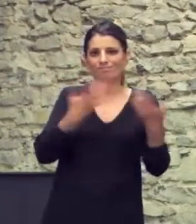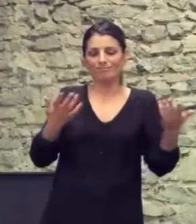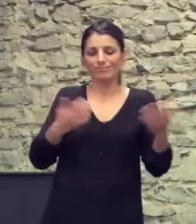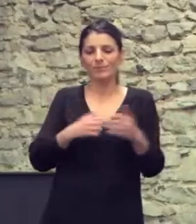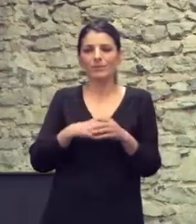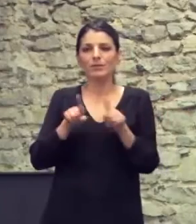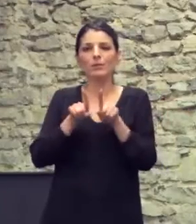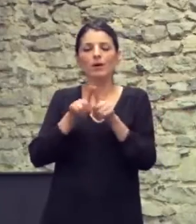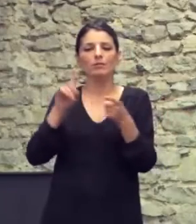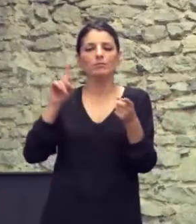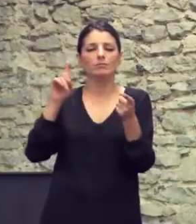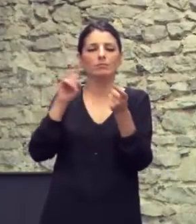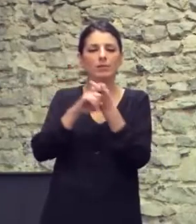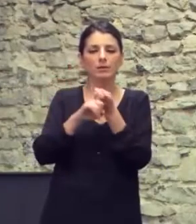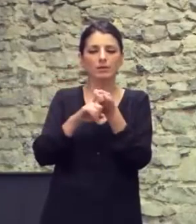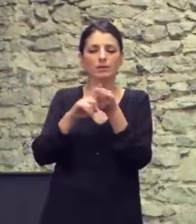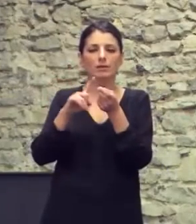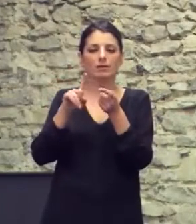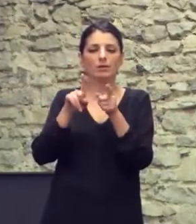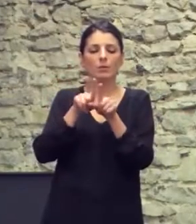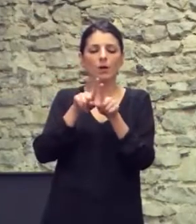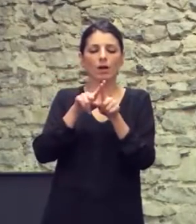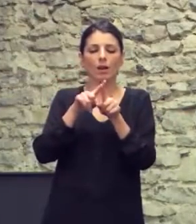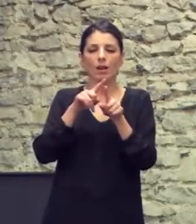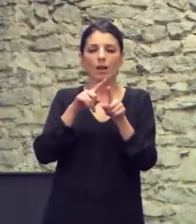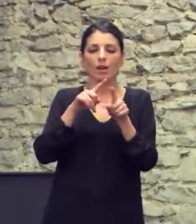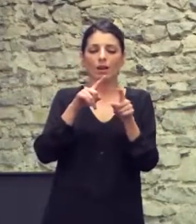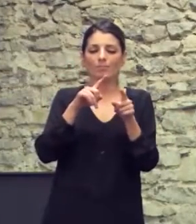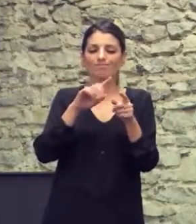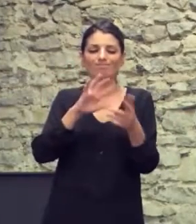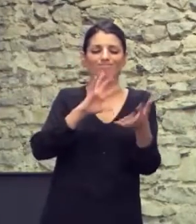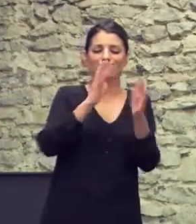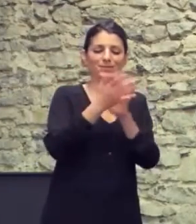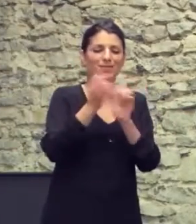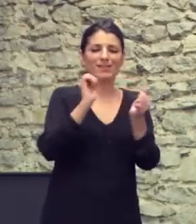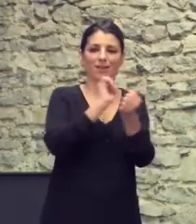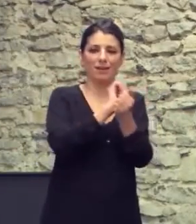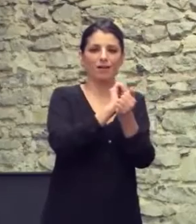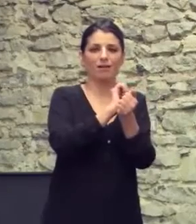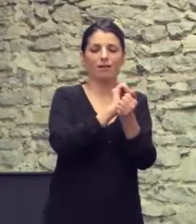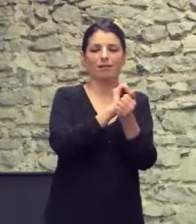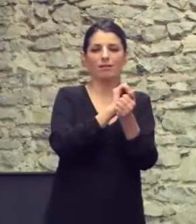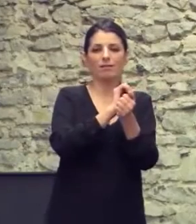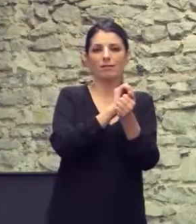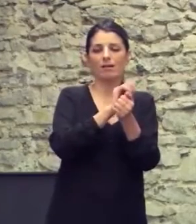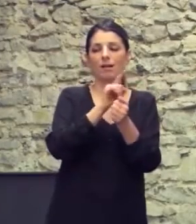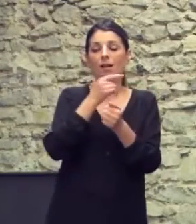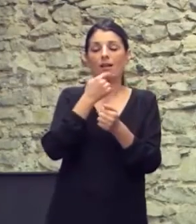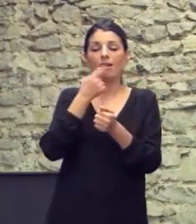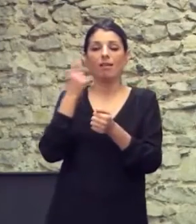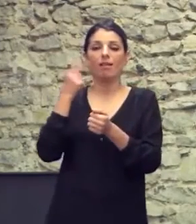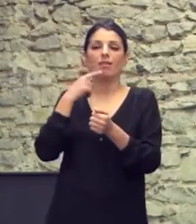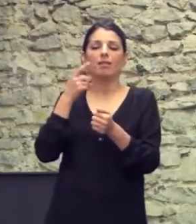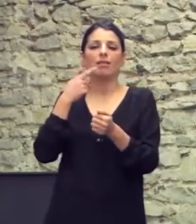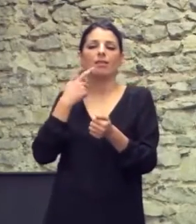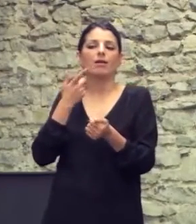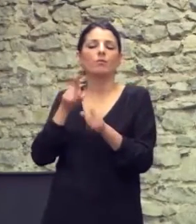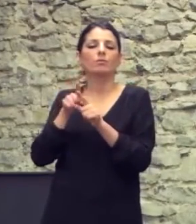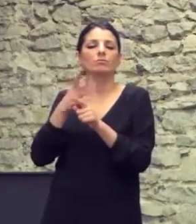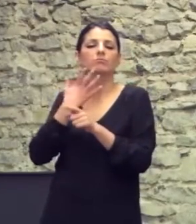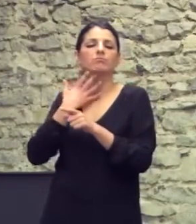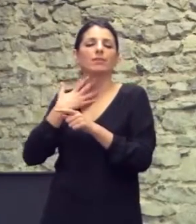matrimonio hori nolabait bilakatzen zaio kartzela hori, eta aipatzen du plazerra beraz emakumeen eskutik ezagutu nuen nik. Ez